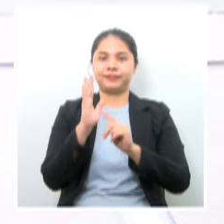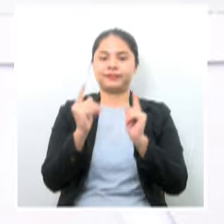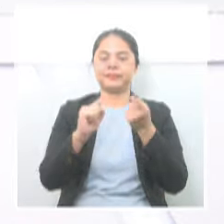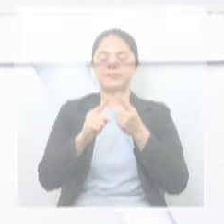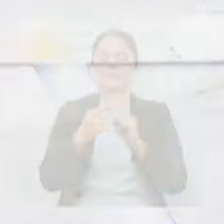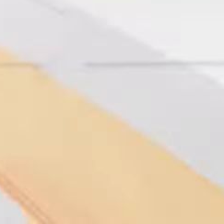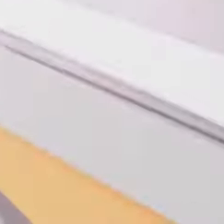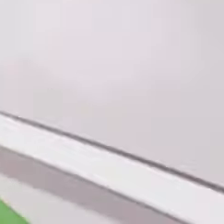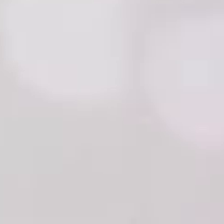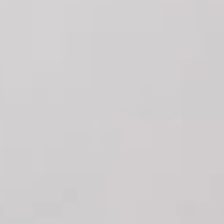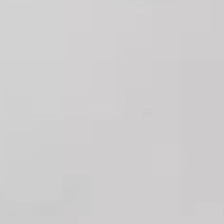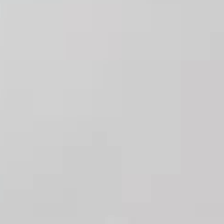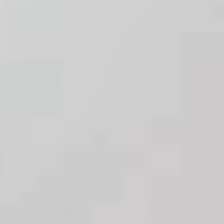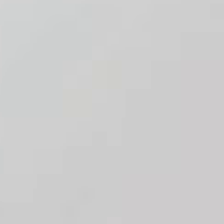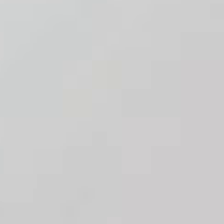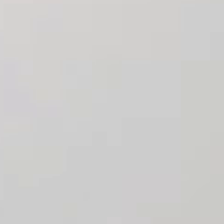ค่ะ